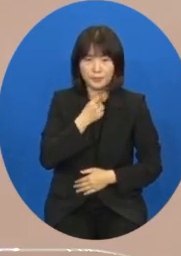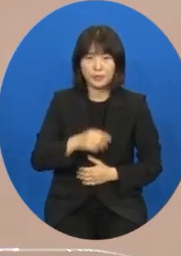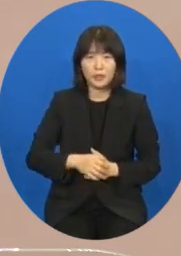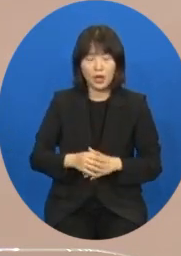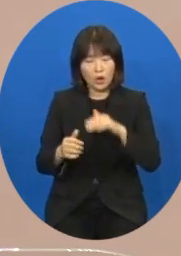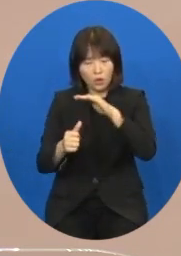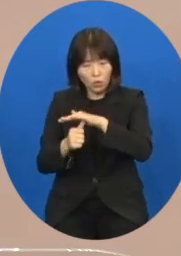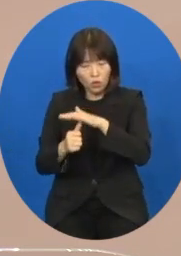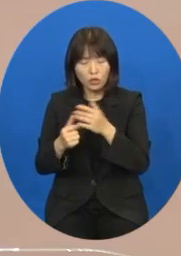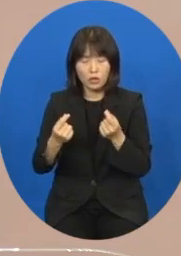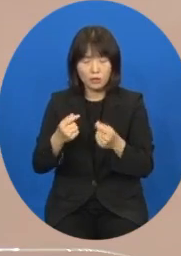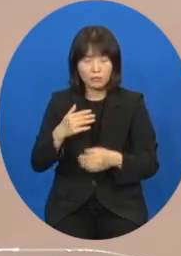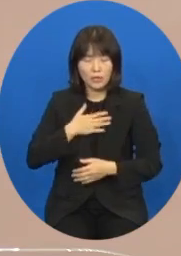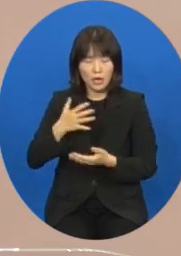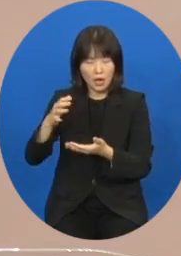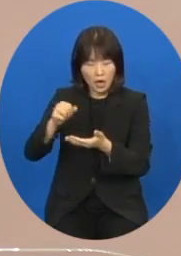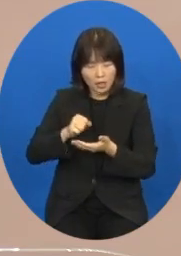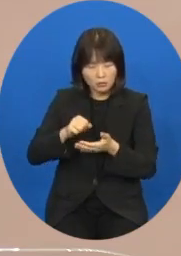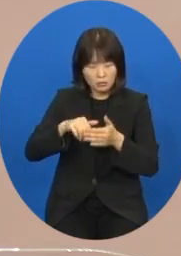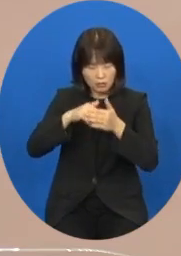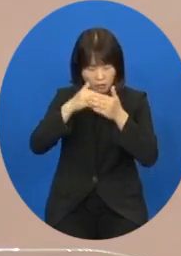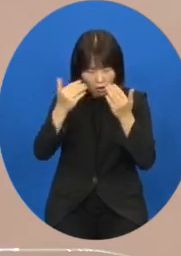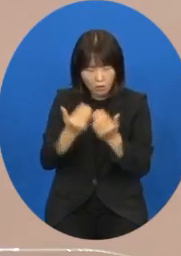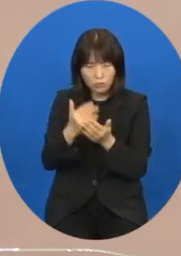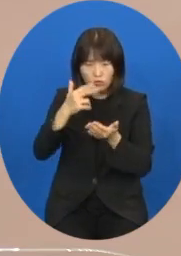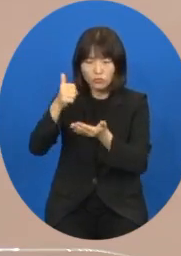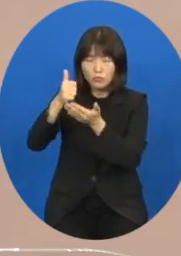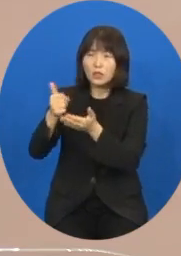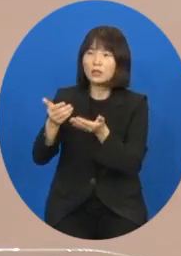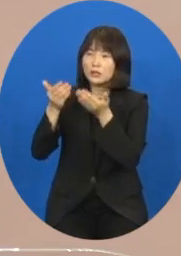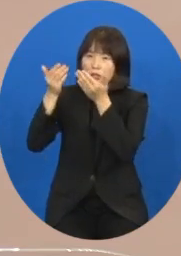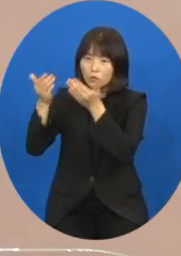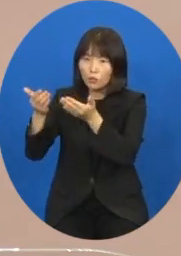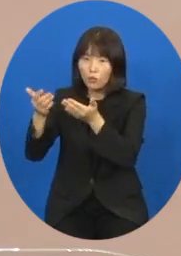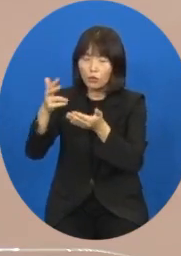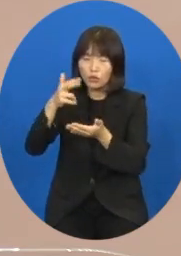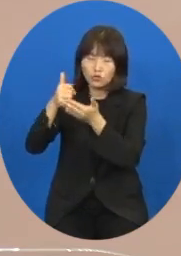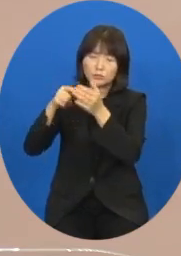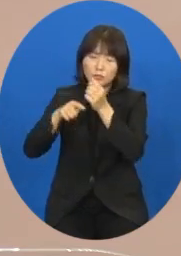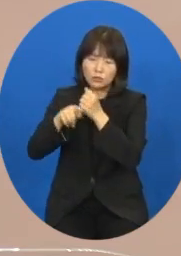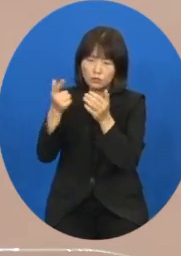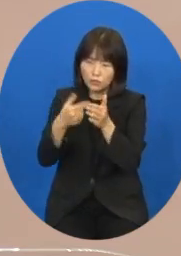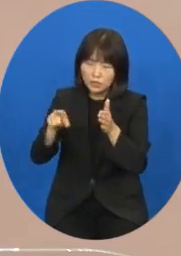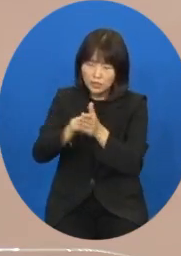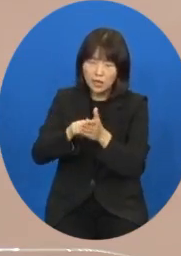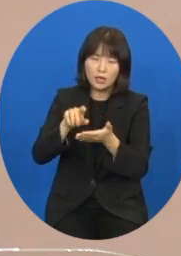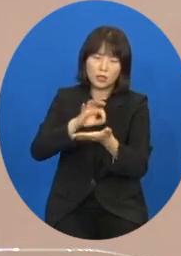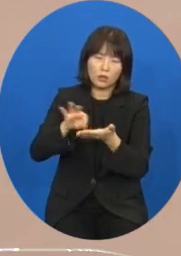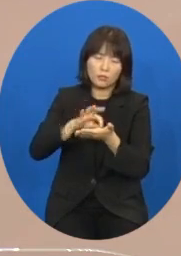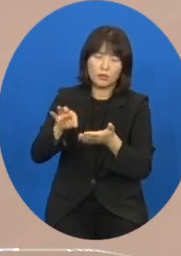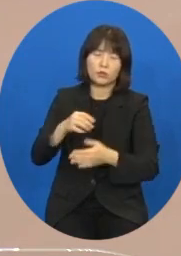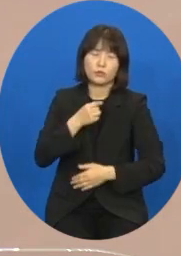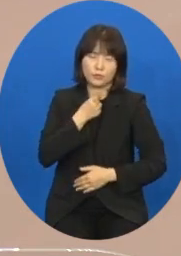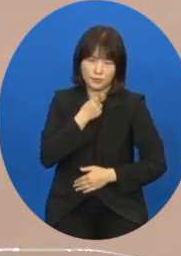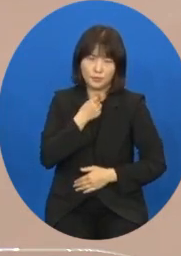소년처럼 주님께 내 가진 것 전부 주님께 드리고 주의 뜻을 위하여 쓰임받고 싶습니다.